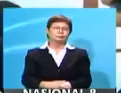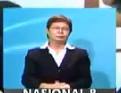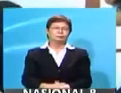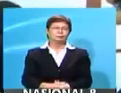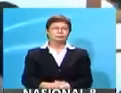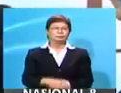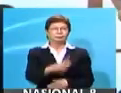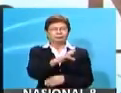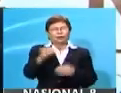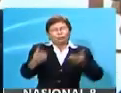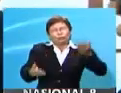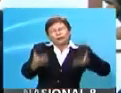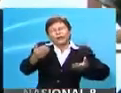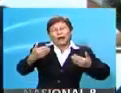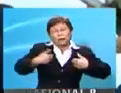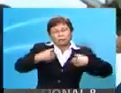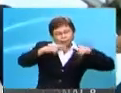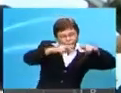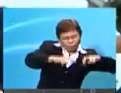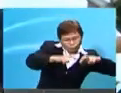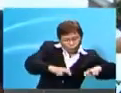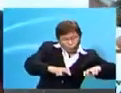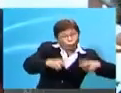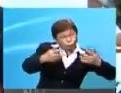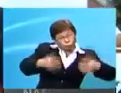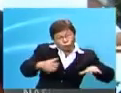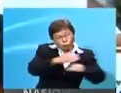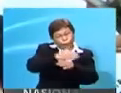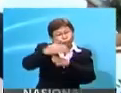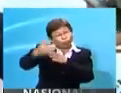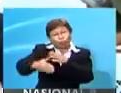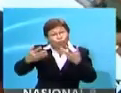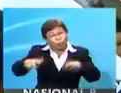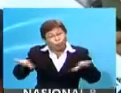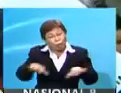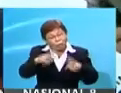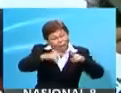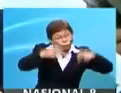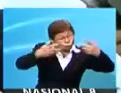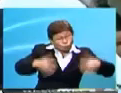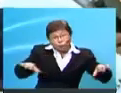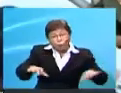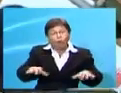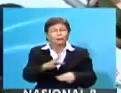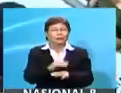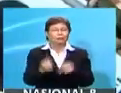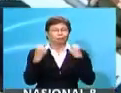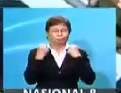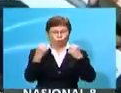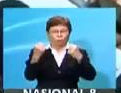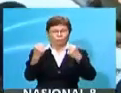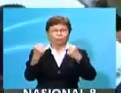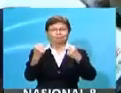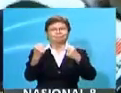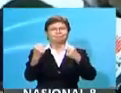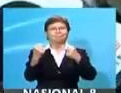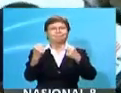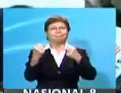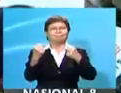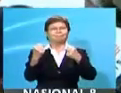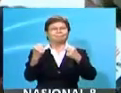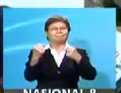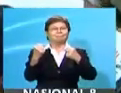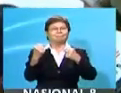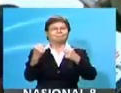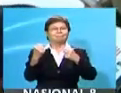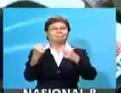ada kajian-kajian tertentu yang telah dibuat ee yang ee ee mengukuhkan rasional